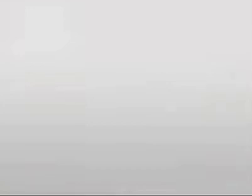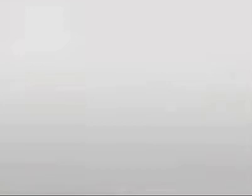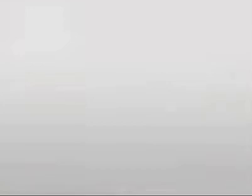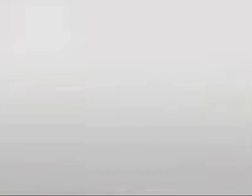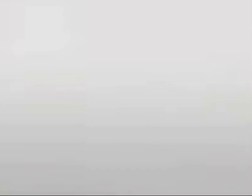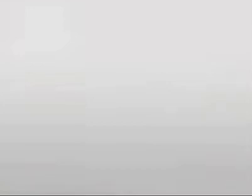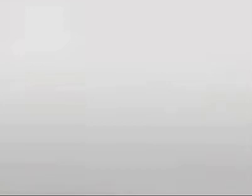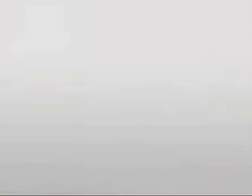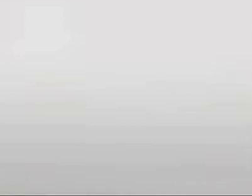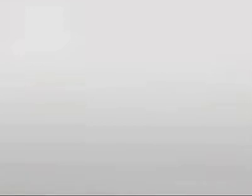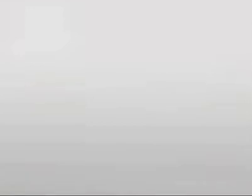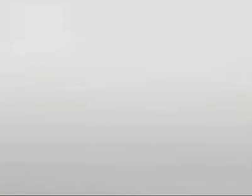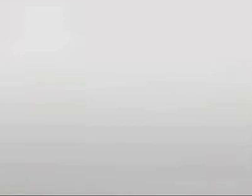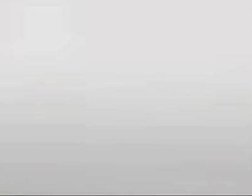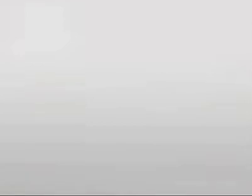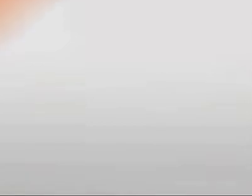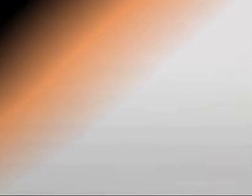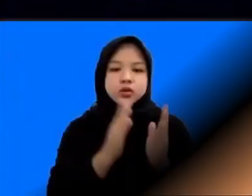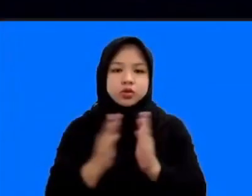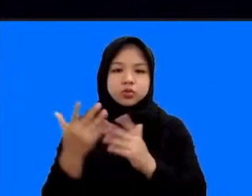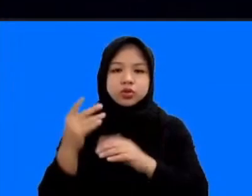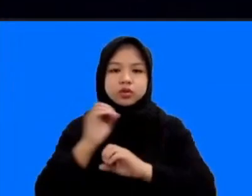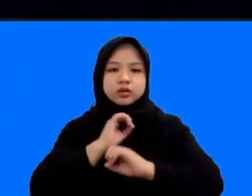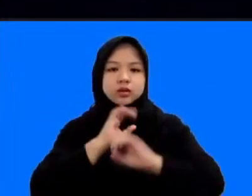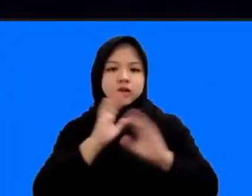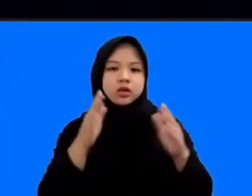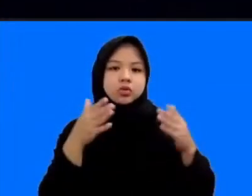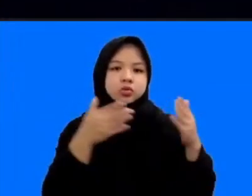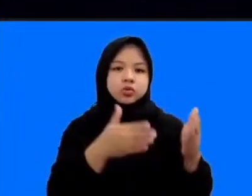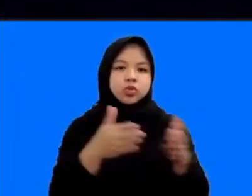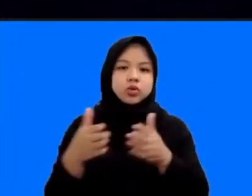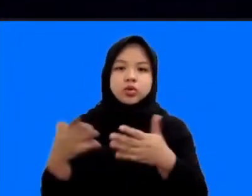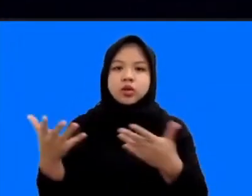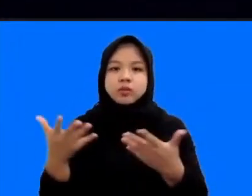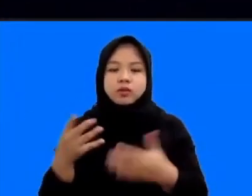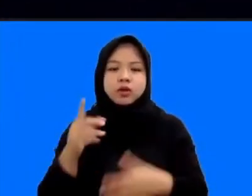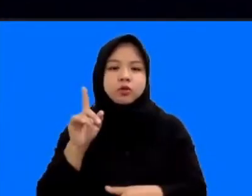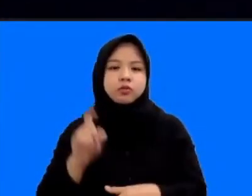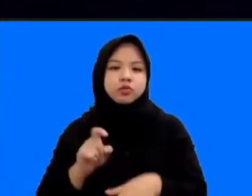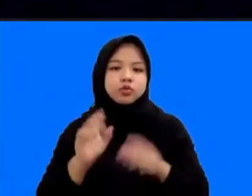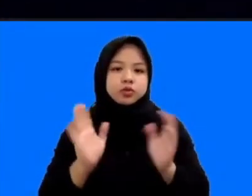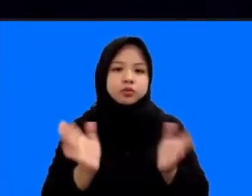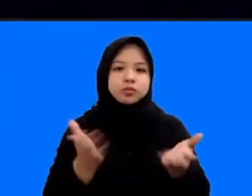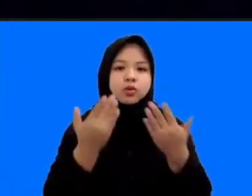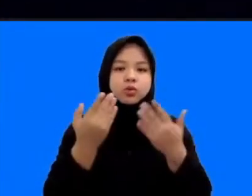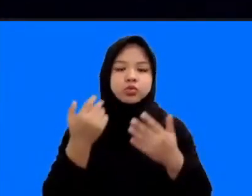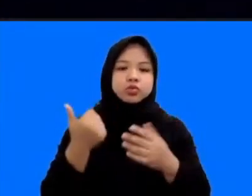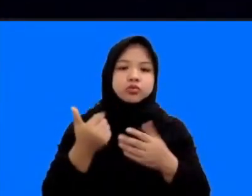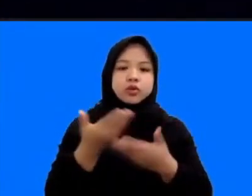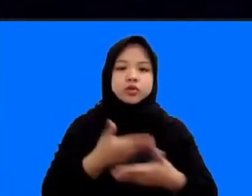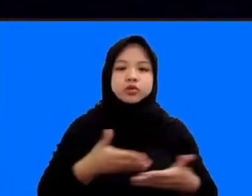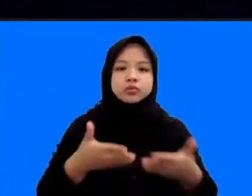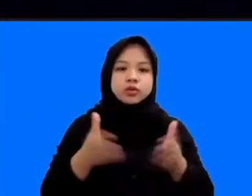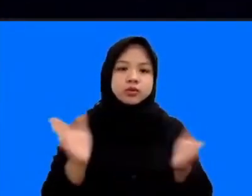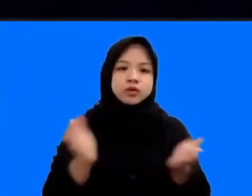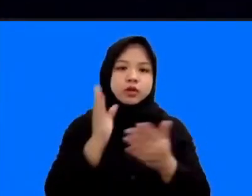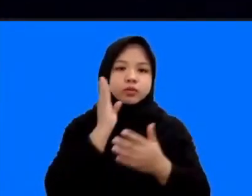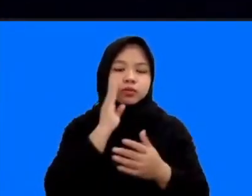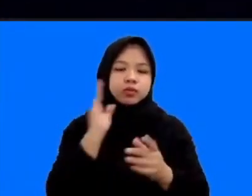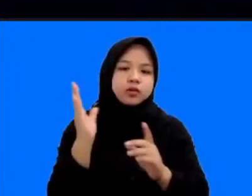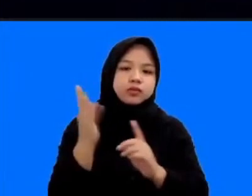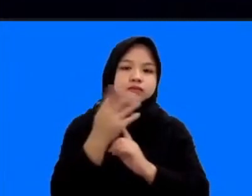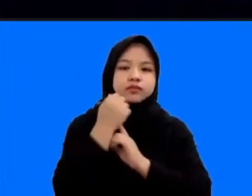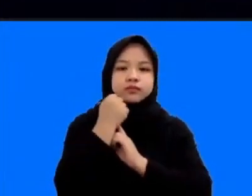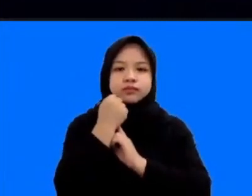terkait dengan apa saja sih yang perlu dibangun untuk mencapai kondisi pemberdayaan Pemuda Indonesia